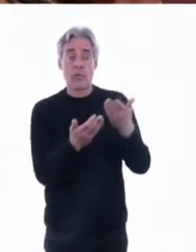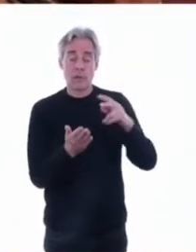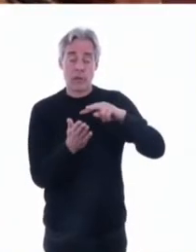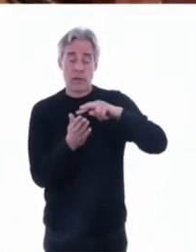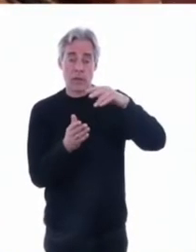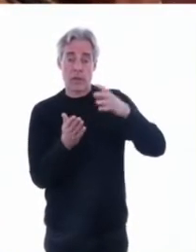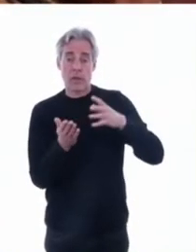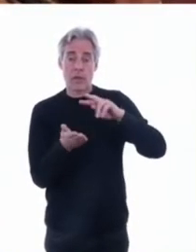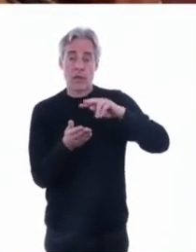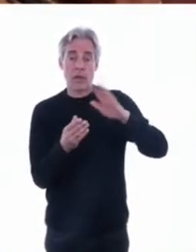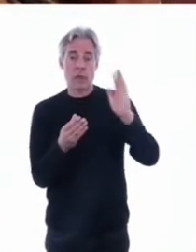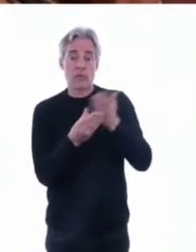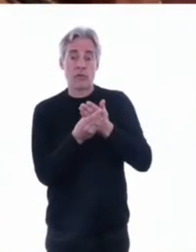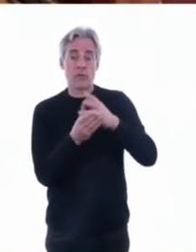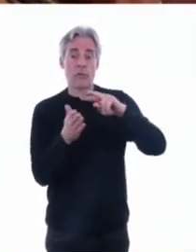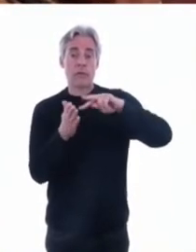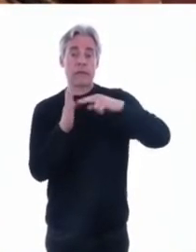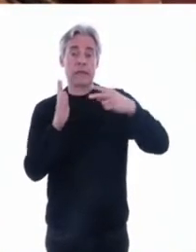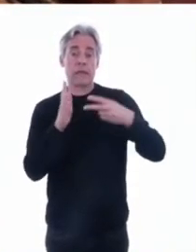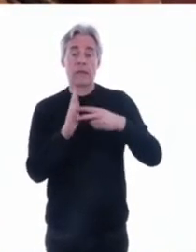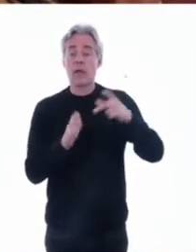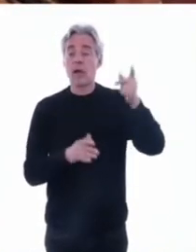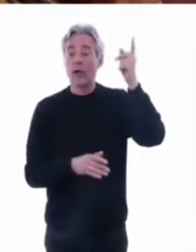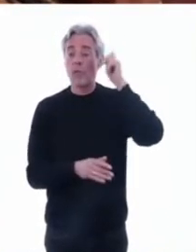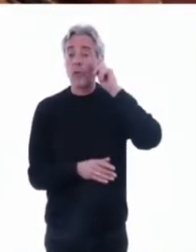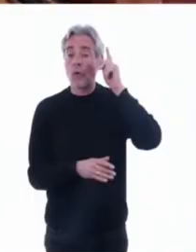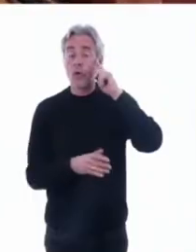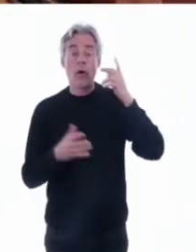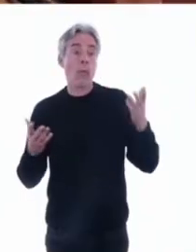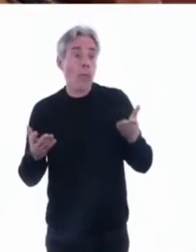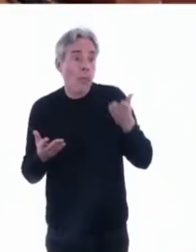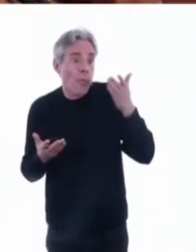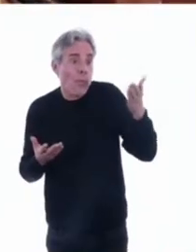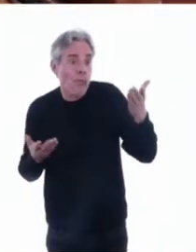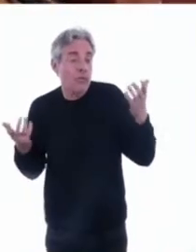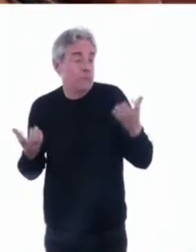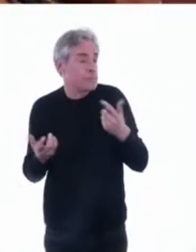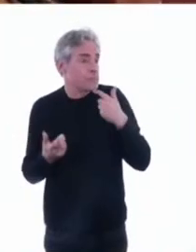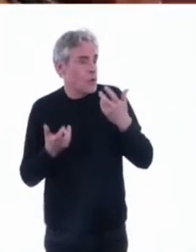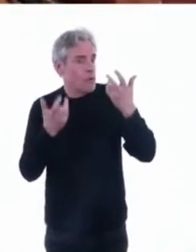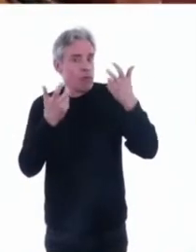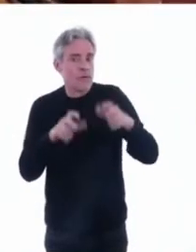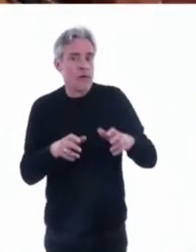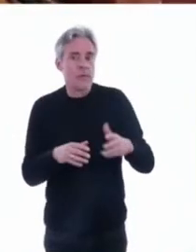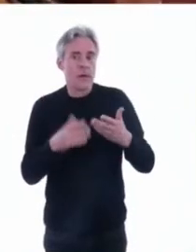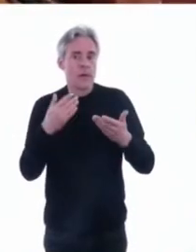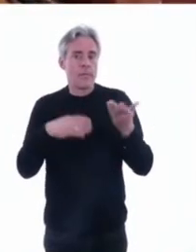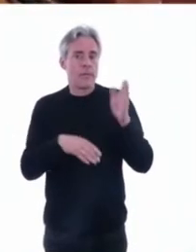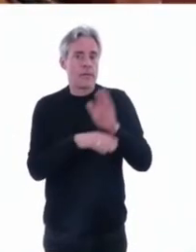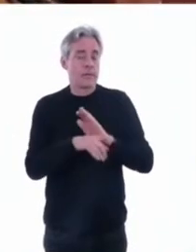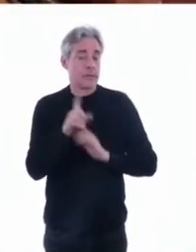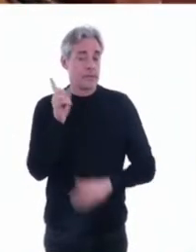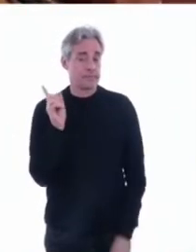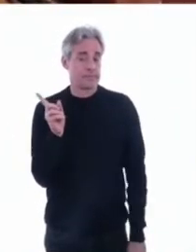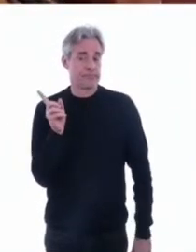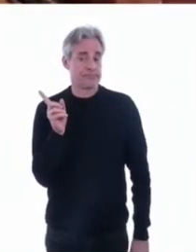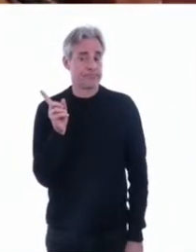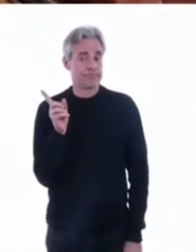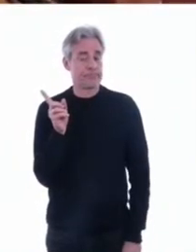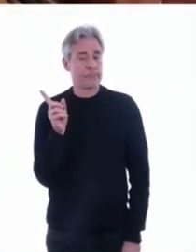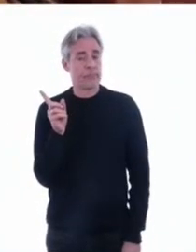technique parce que, en délibération, parce que vous n'avez pas souhaité nous présenter ce document en